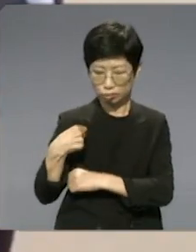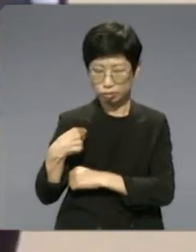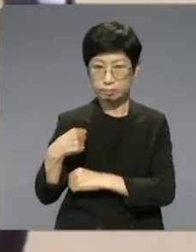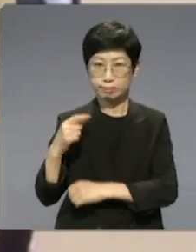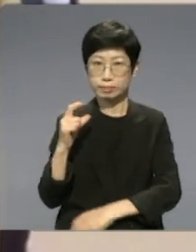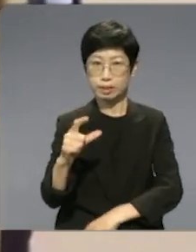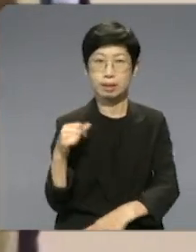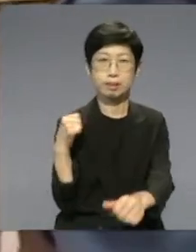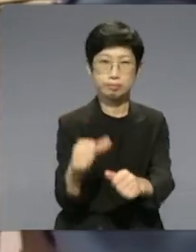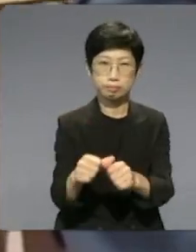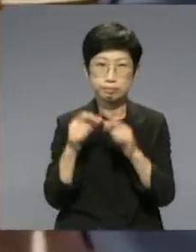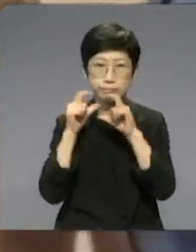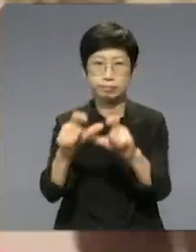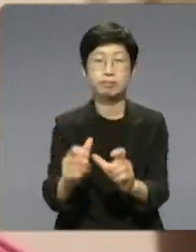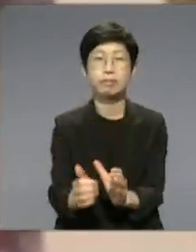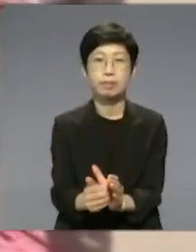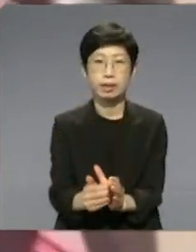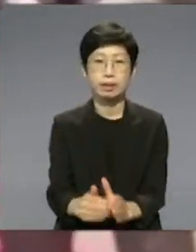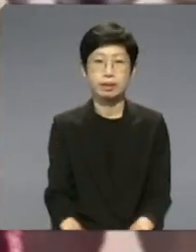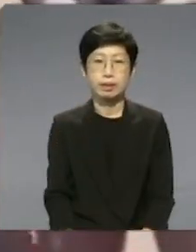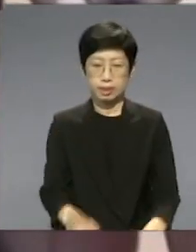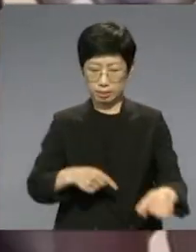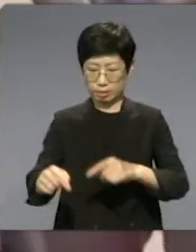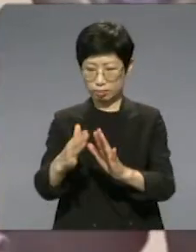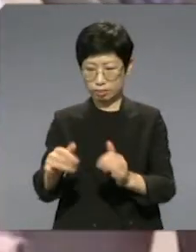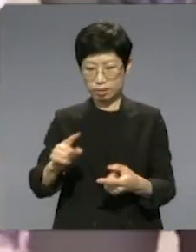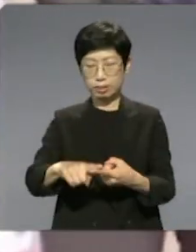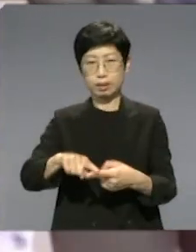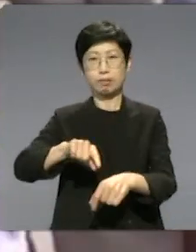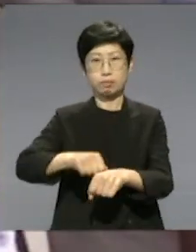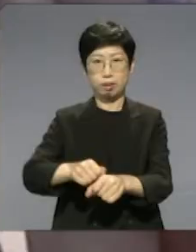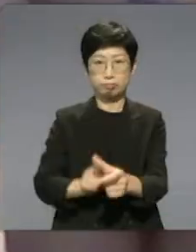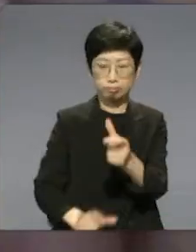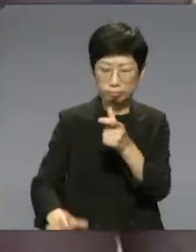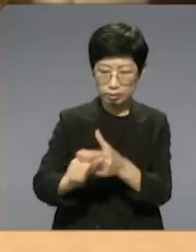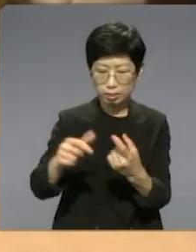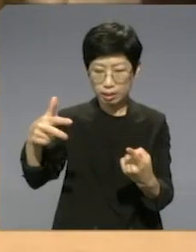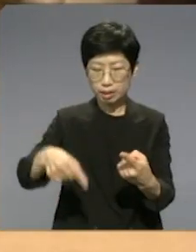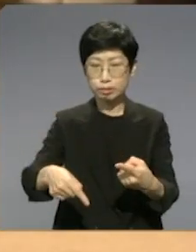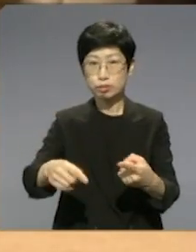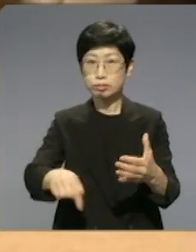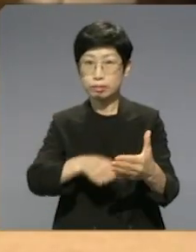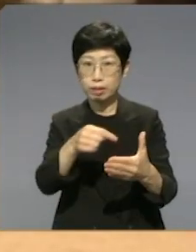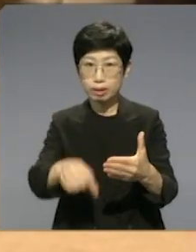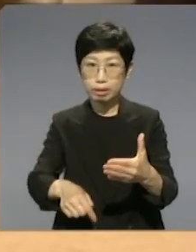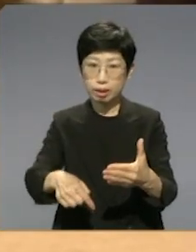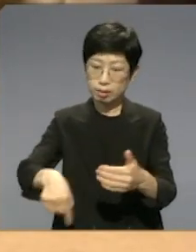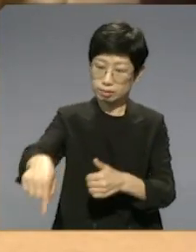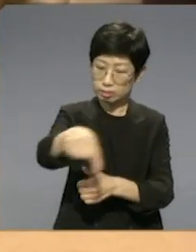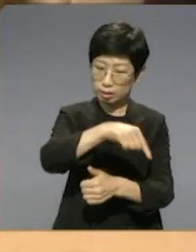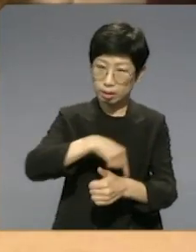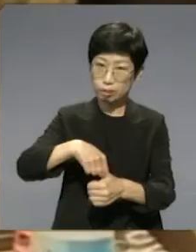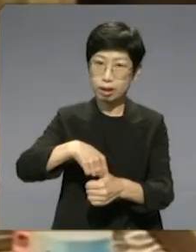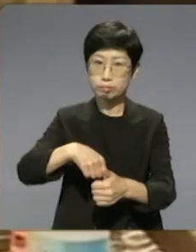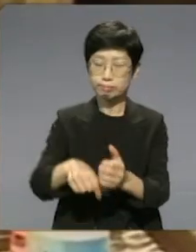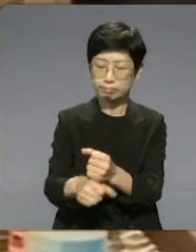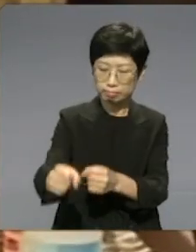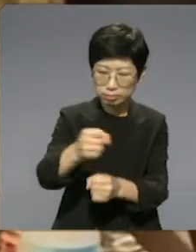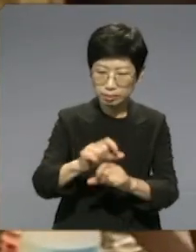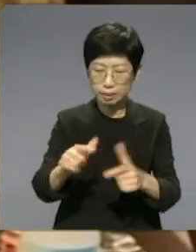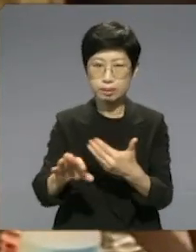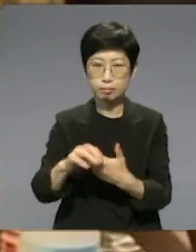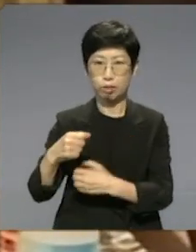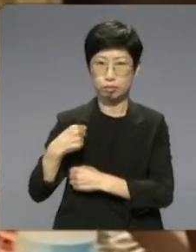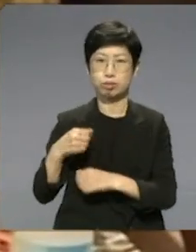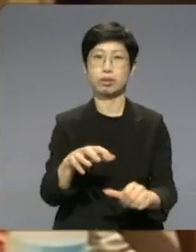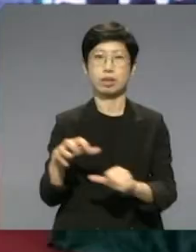경고를 날렸습니다. 군부 지도자에 대한 제재는 물론 일주일 안에 헌정 질서를 회복하지 않으면 군대를 동원하겠다고